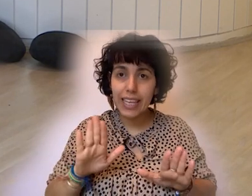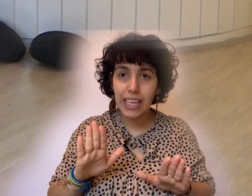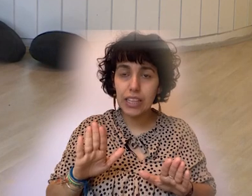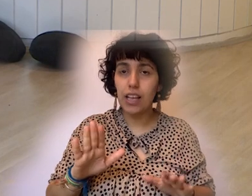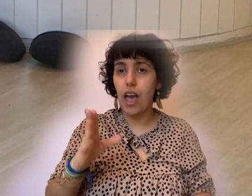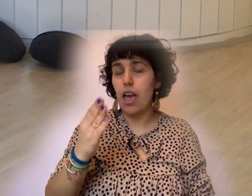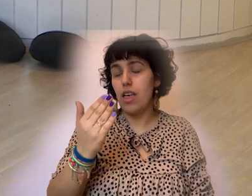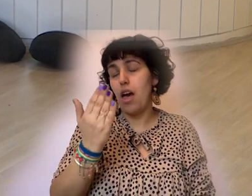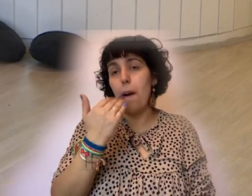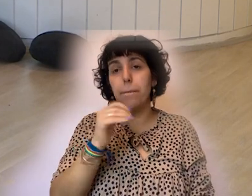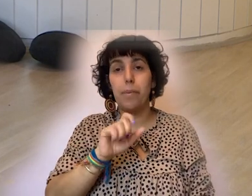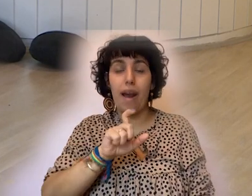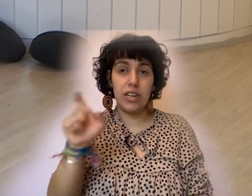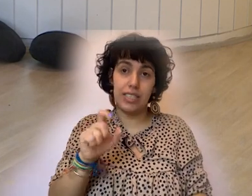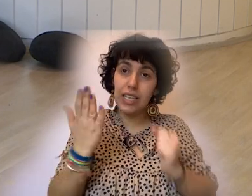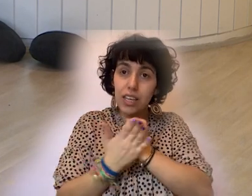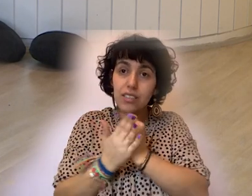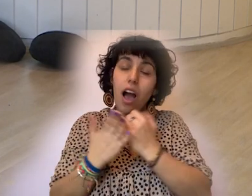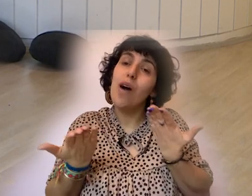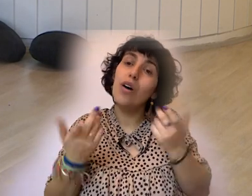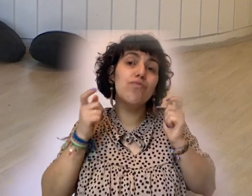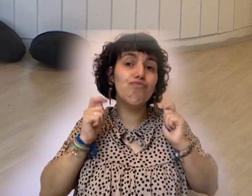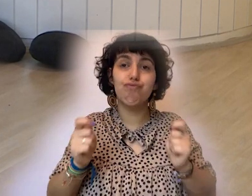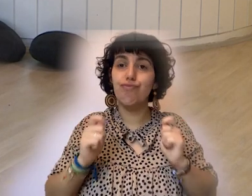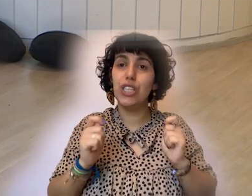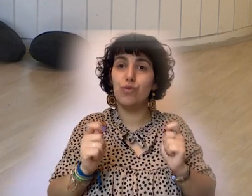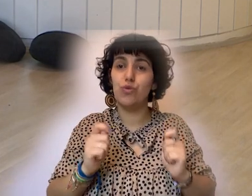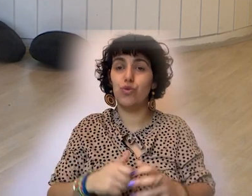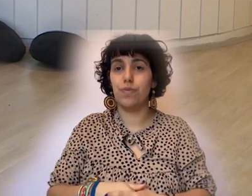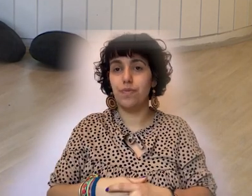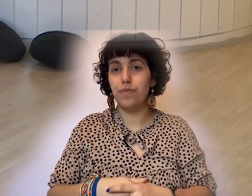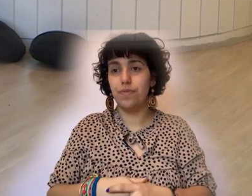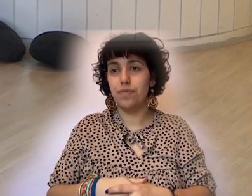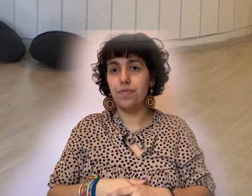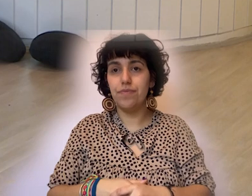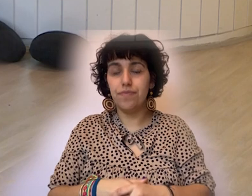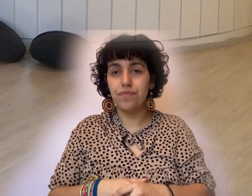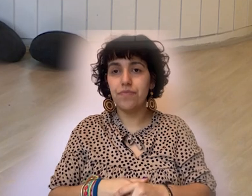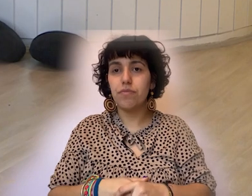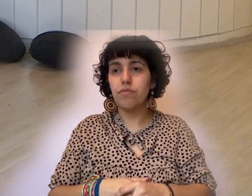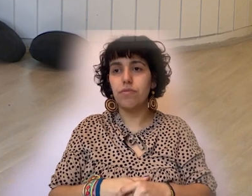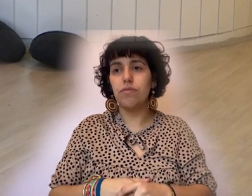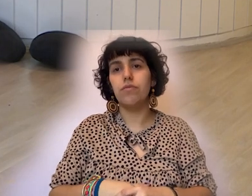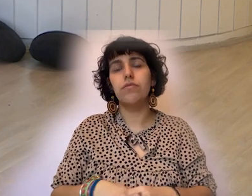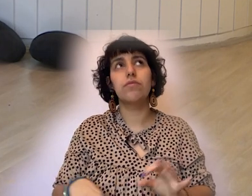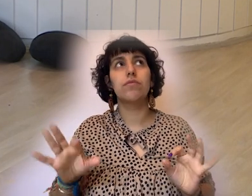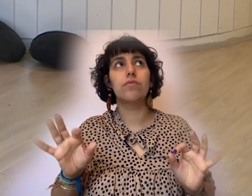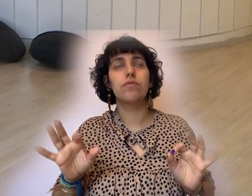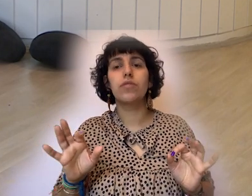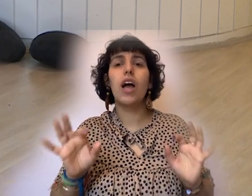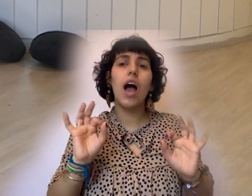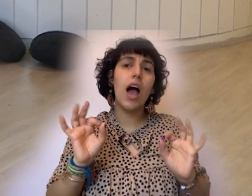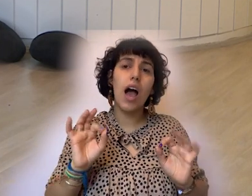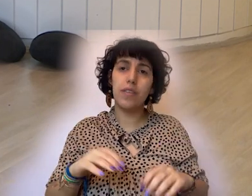orada dahi hep biber gazı taşıyın biber gazı sıkkın diye herkesin öneriyor Ama bu biber gazı sıkma almamız Sizinde biber gazı net bu